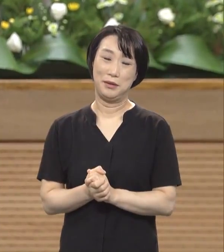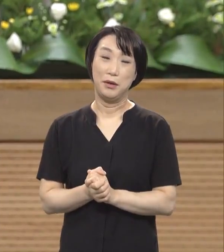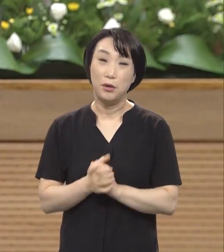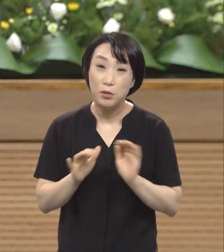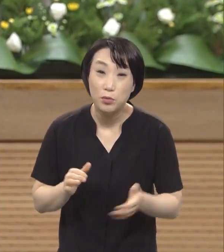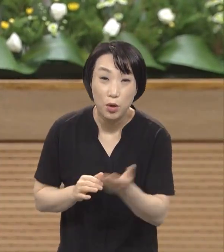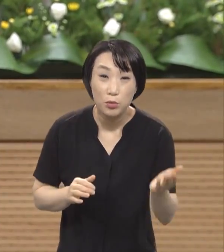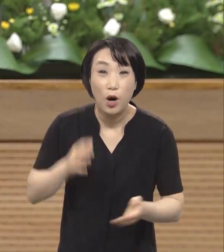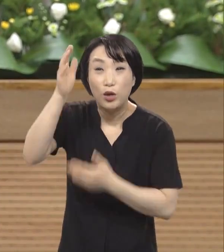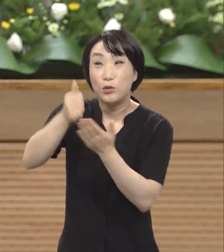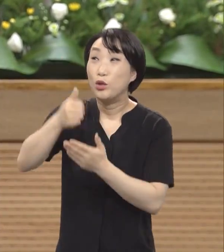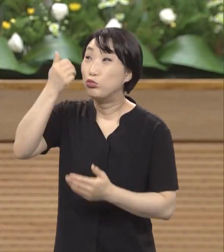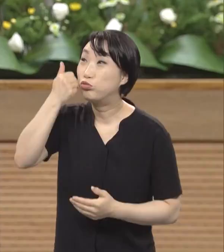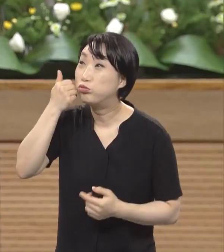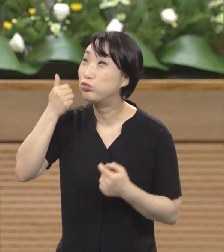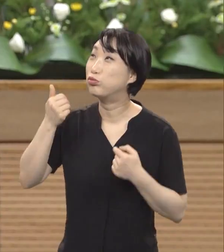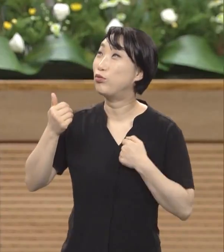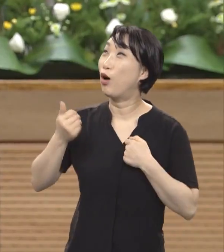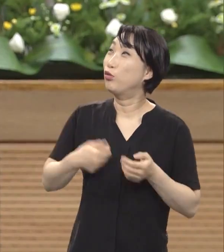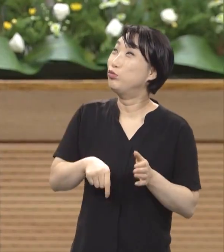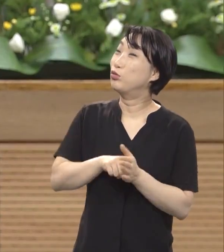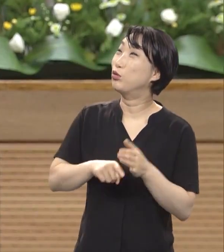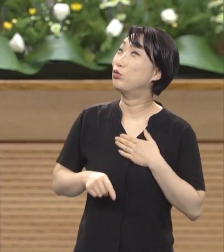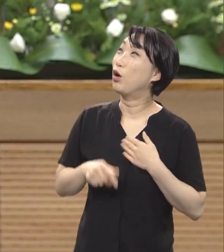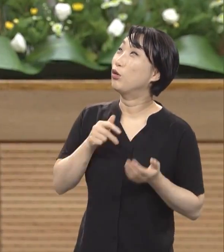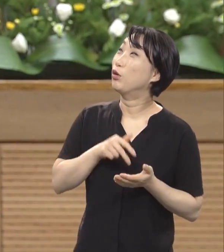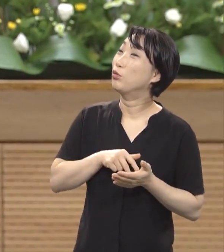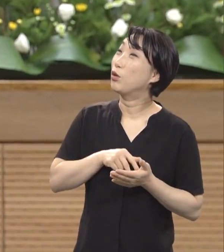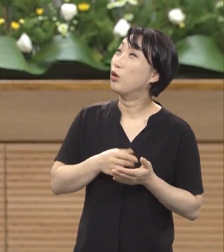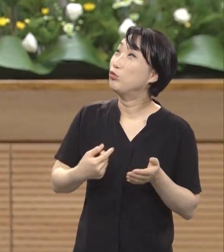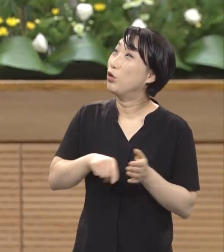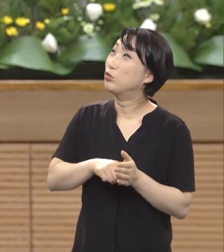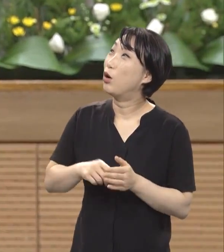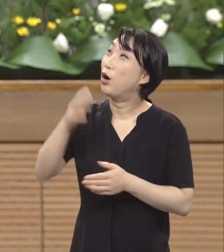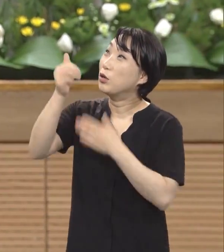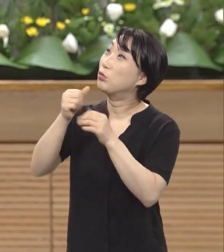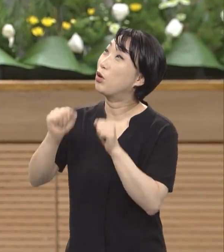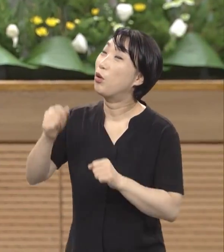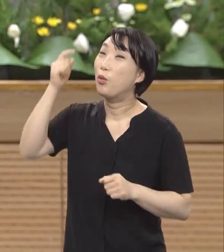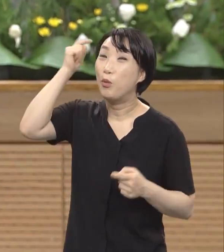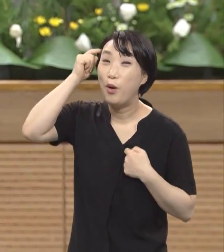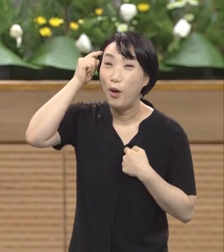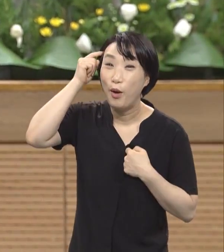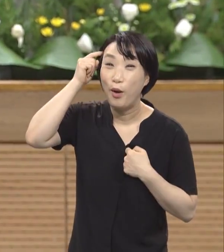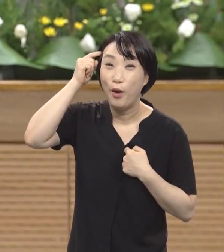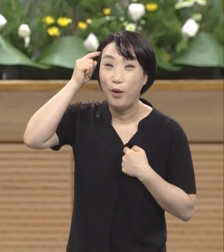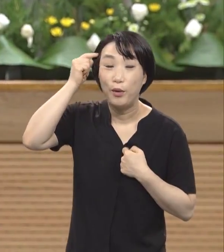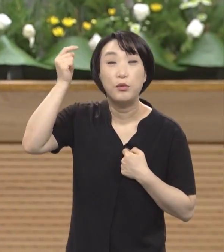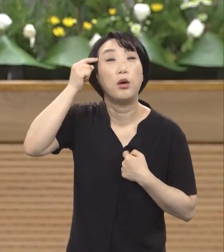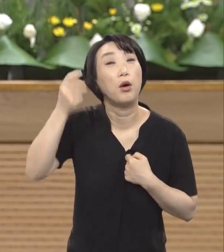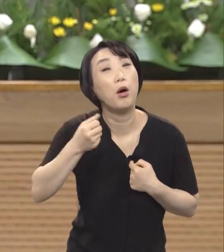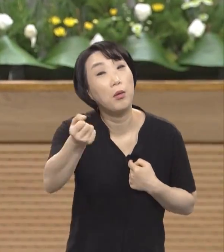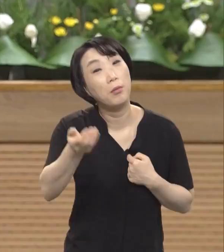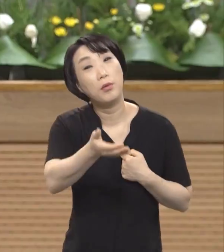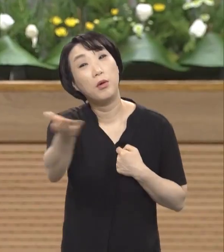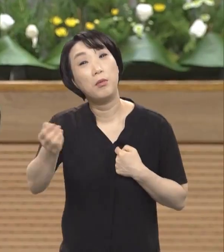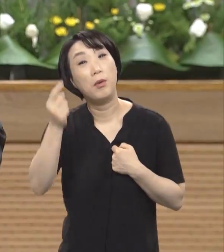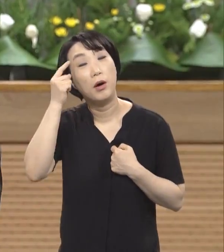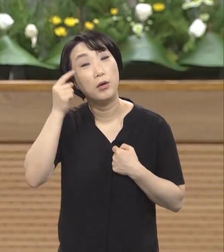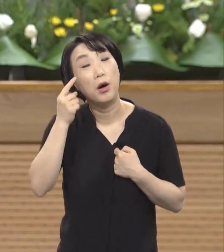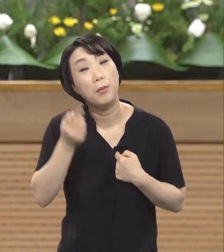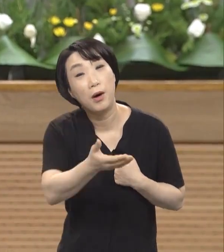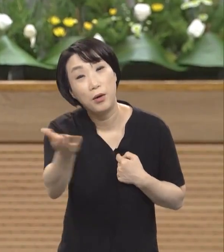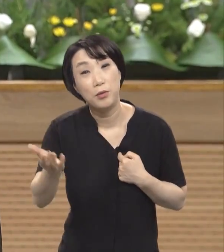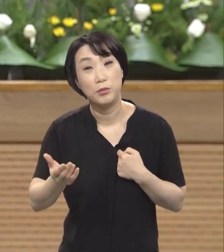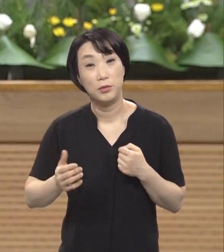그럼 하나님이 누군데 나 같은 거 사정을 위해 살아주시는 분인가? 판단 한번 해보. 판단